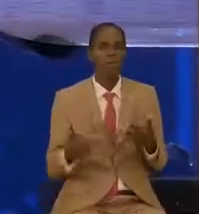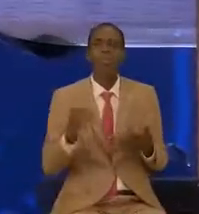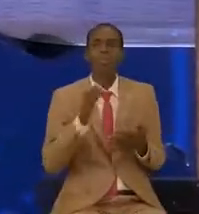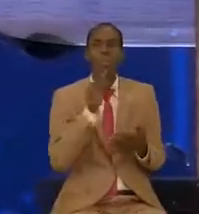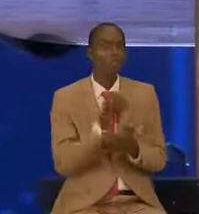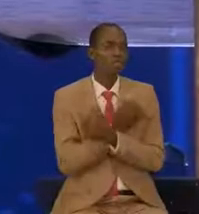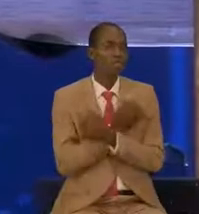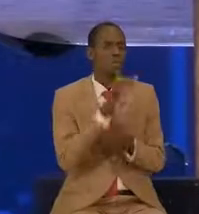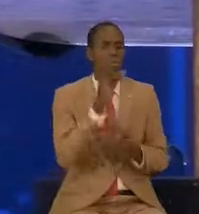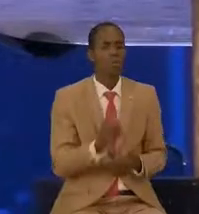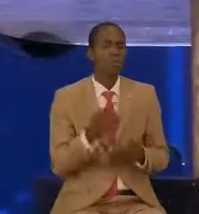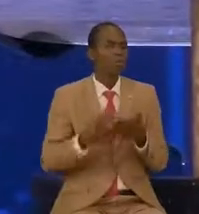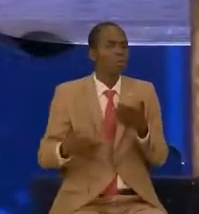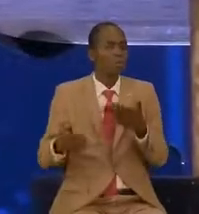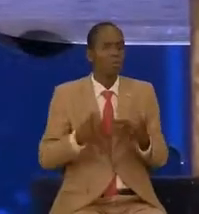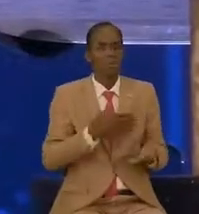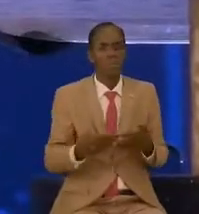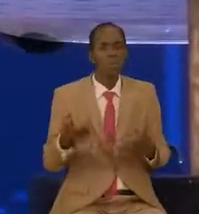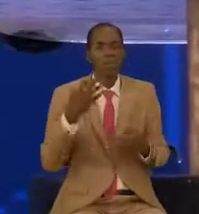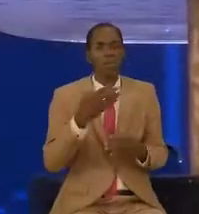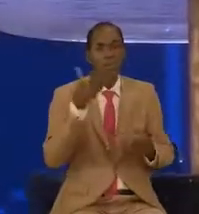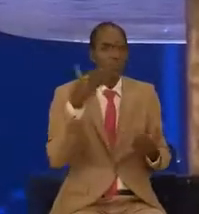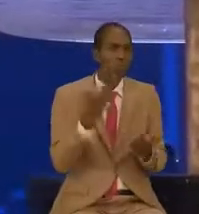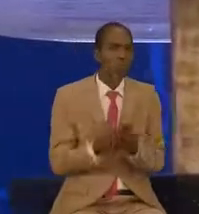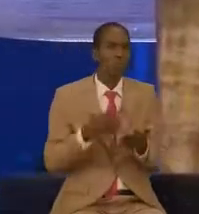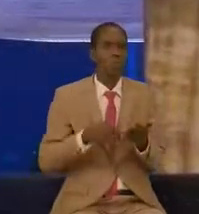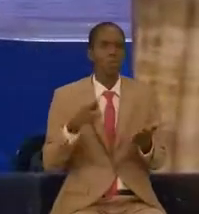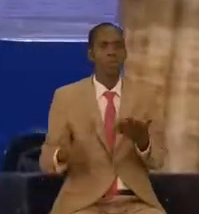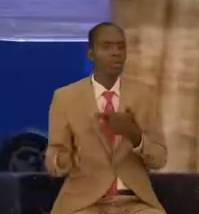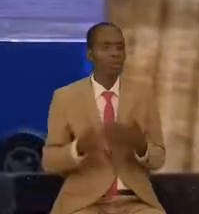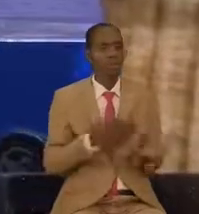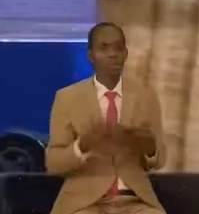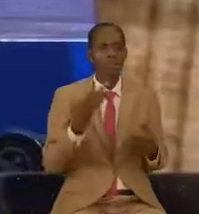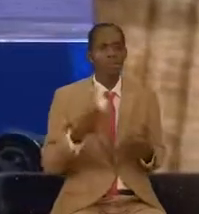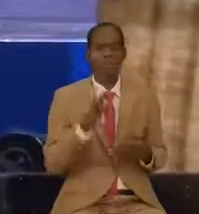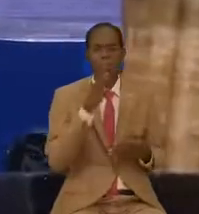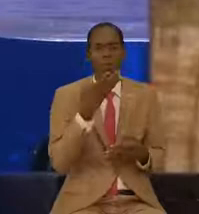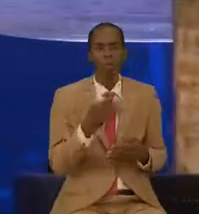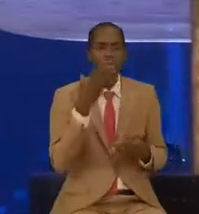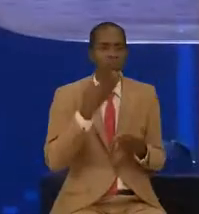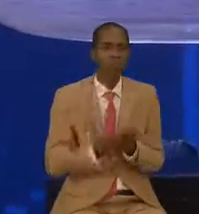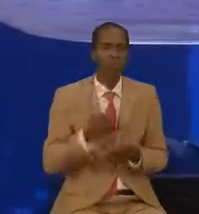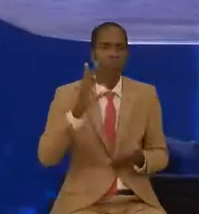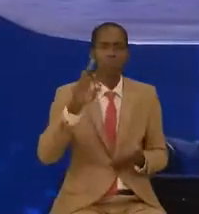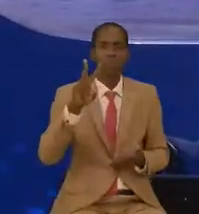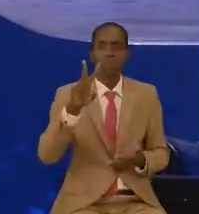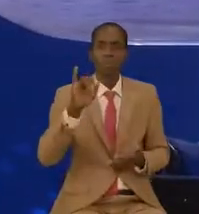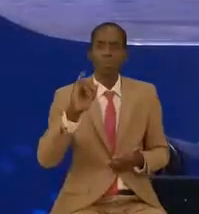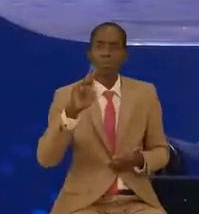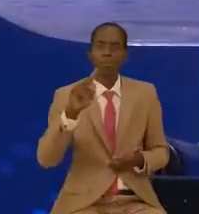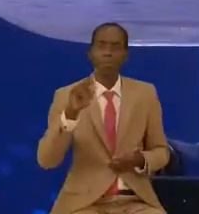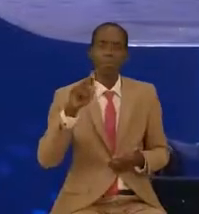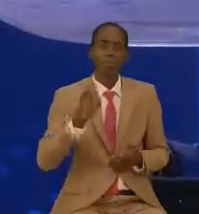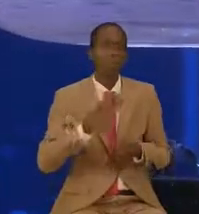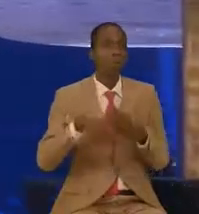est aimable. Ça ne peut pas apporter ce qui mérite l'approbation, ce qui est vertueux. La